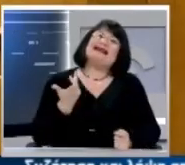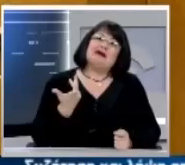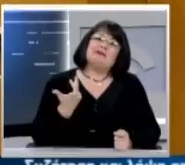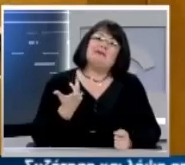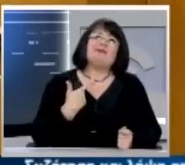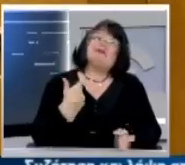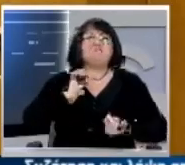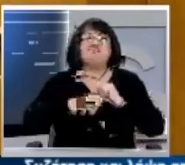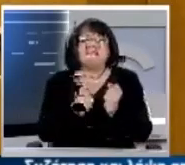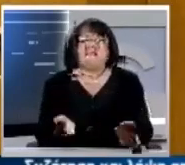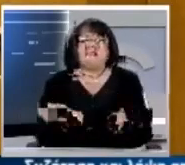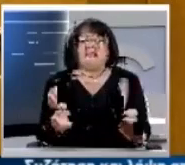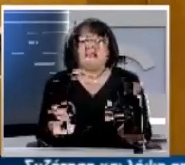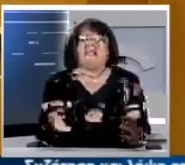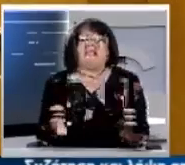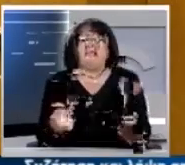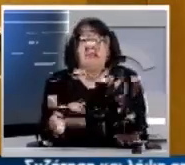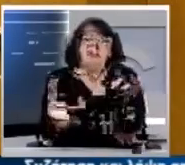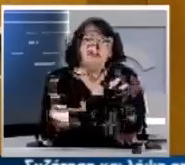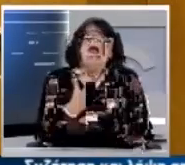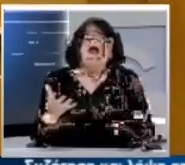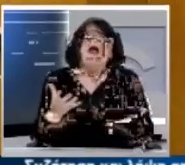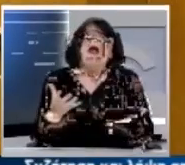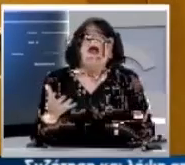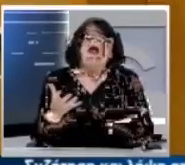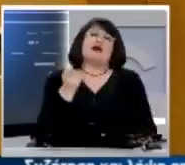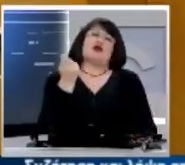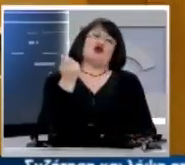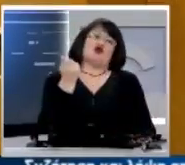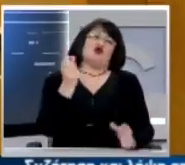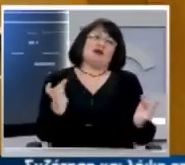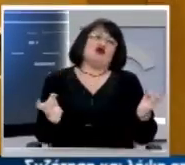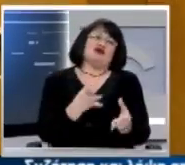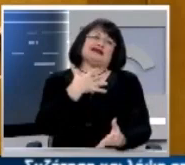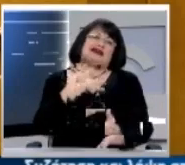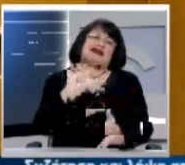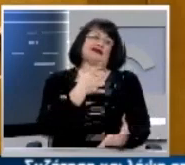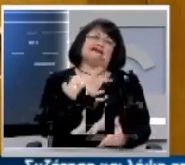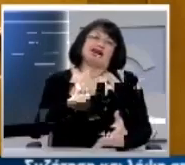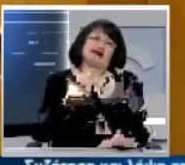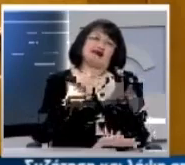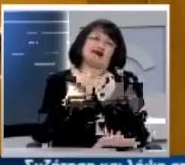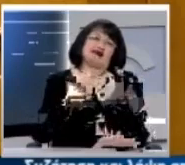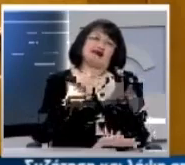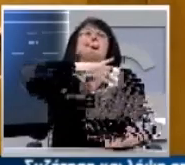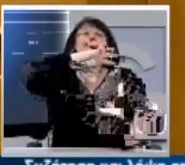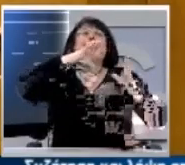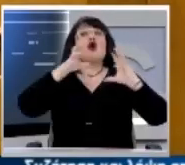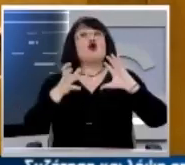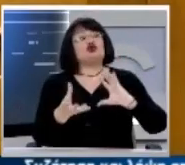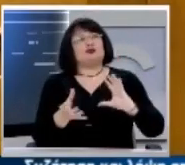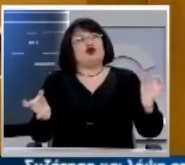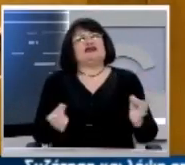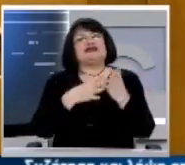ψευδοσκανδάλου που είναι η σκευωρία. Το ψευδοσκάνδαλο της χωρίς λειτουργεί δηλαδή ως προπέτασμα καπνού για να μην ακούγεται μία και μόνη